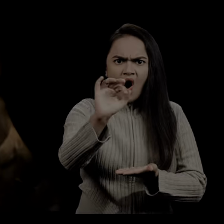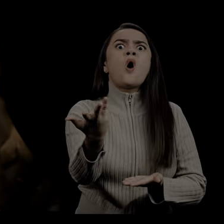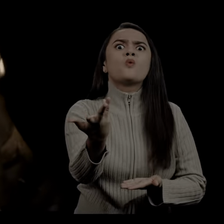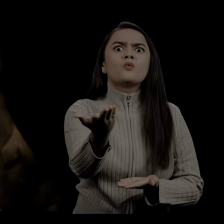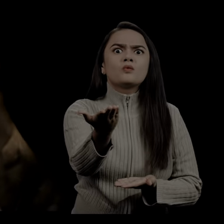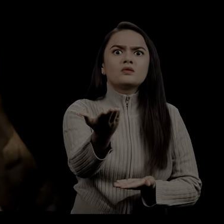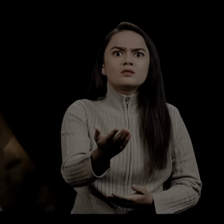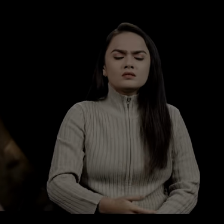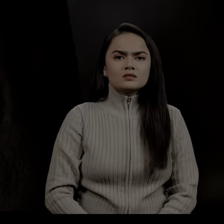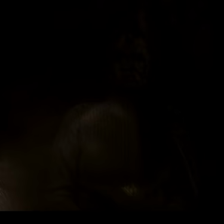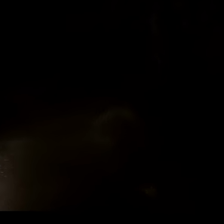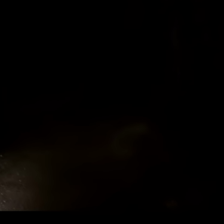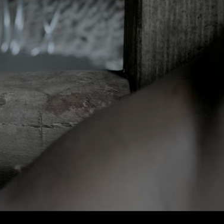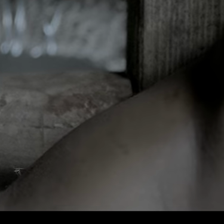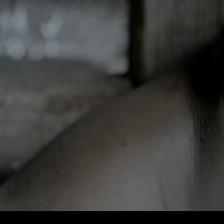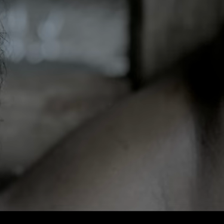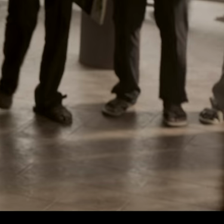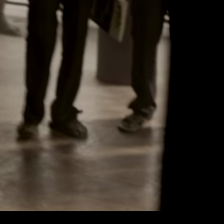సొమ్ము